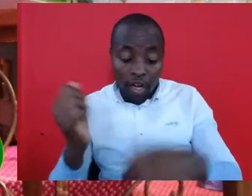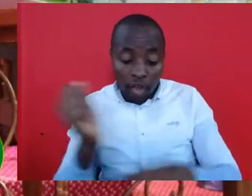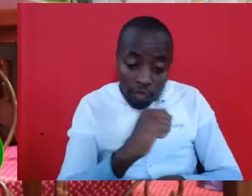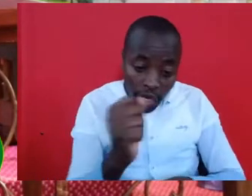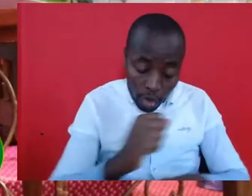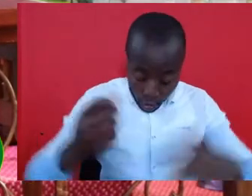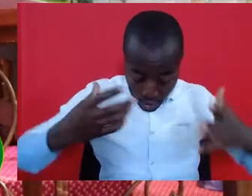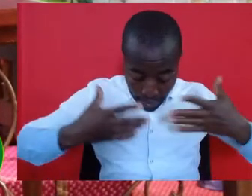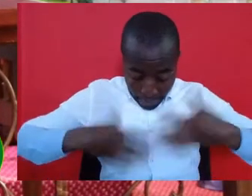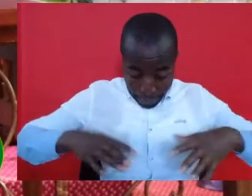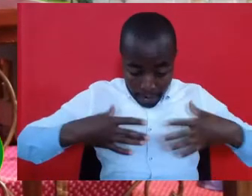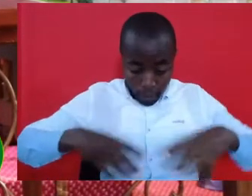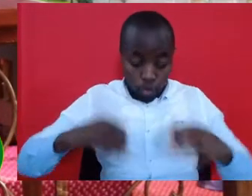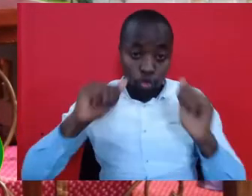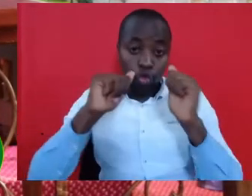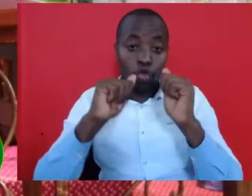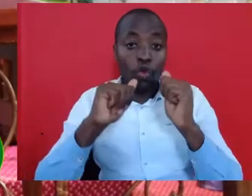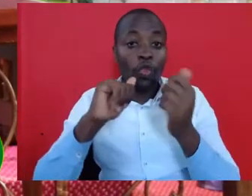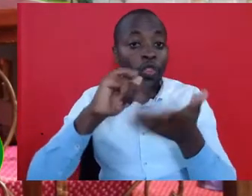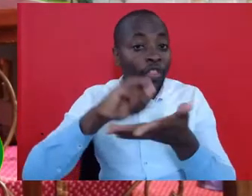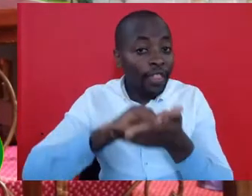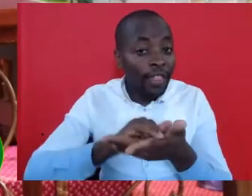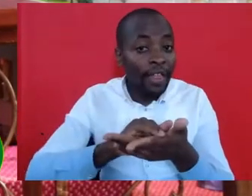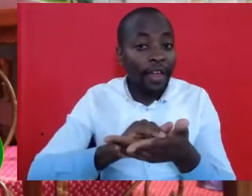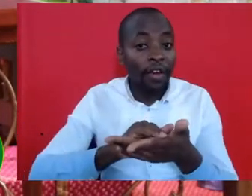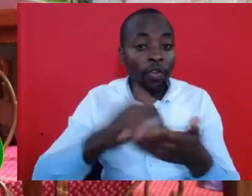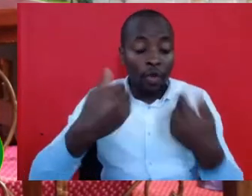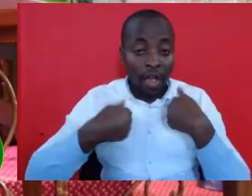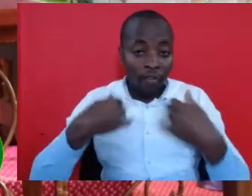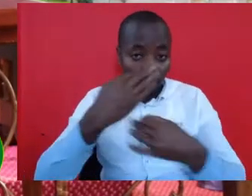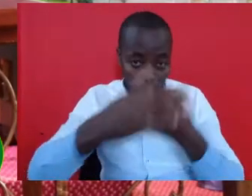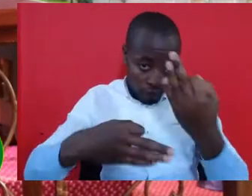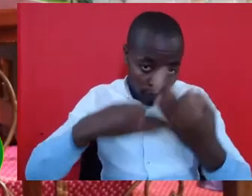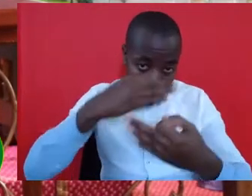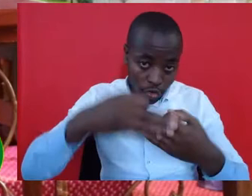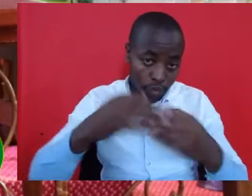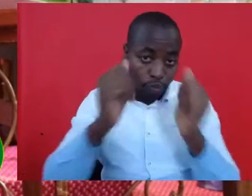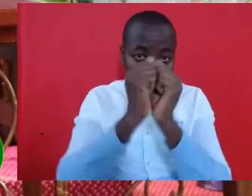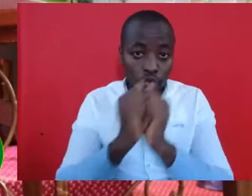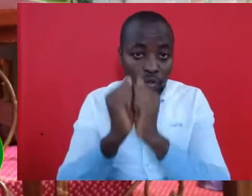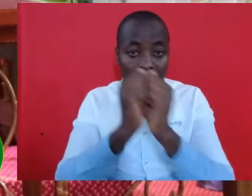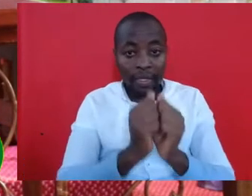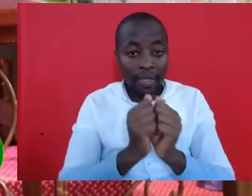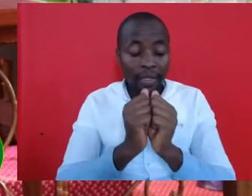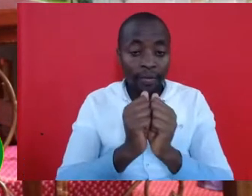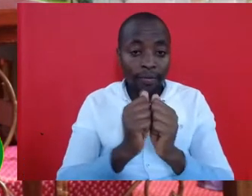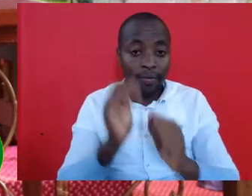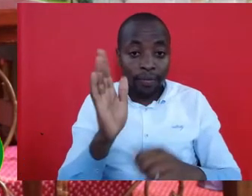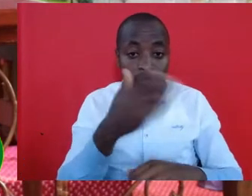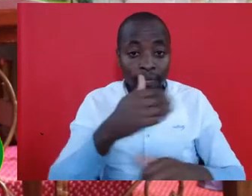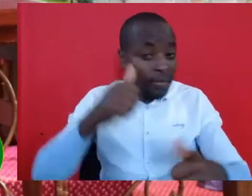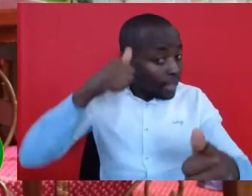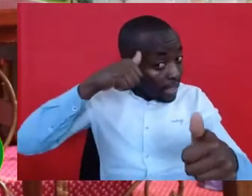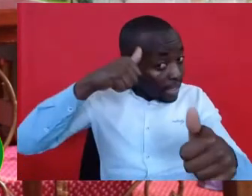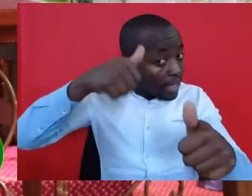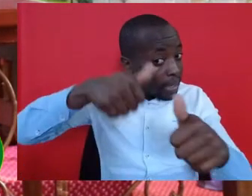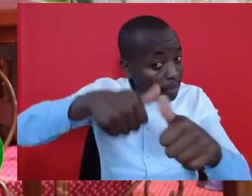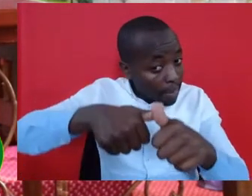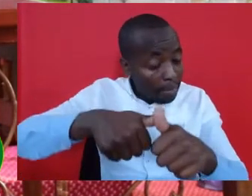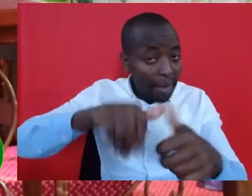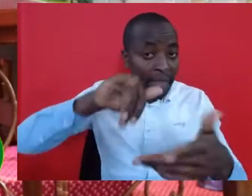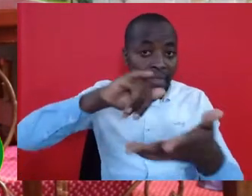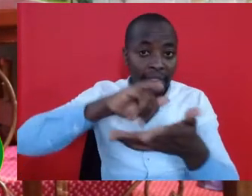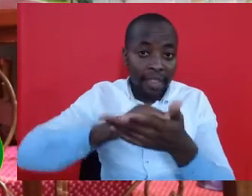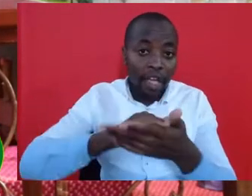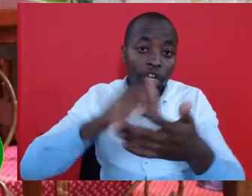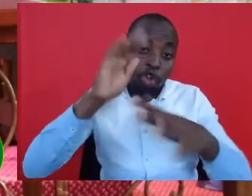kushikana katika huduma hiyo. Tungependa kuwakumbusha ya kuwa tarehe 7 pia Jumapili ijayo